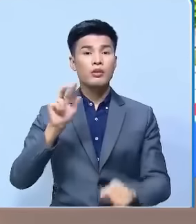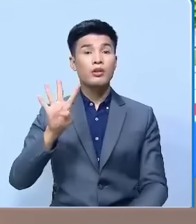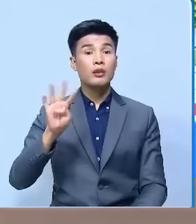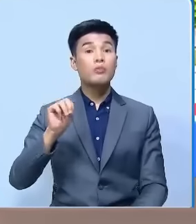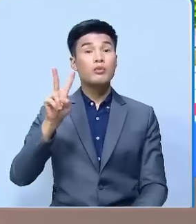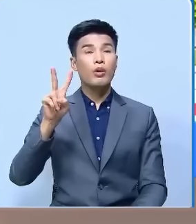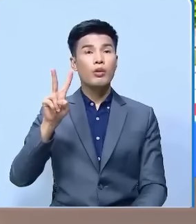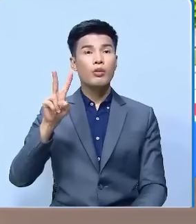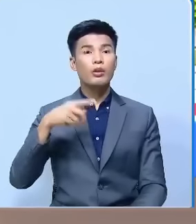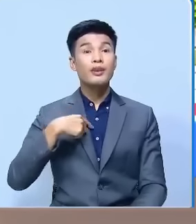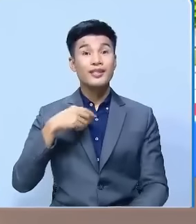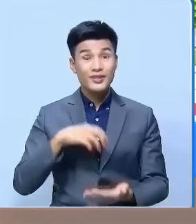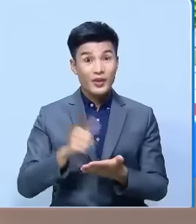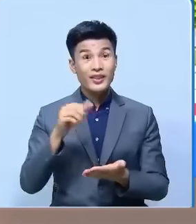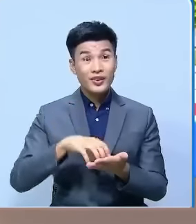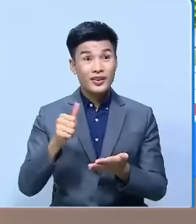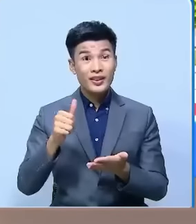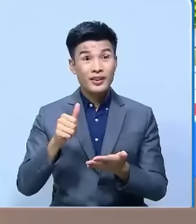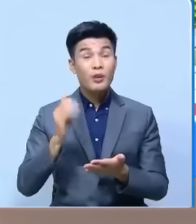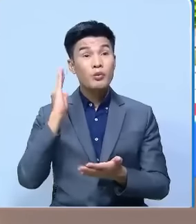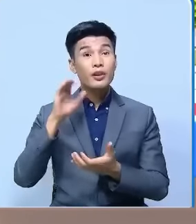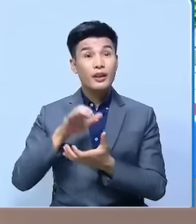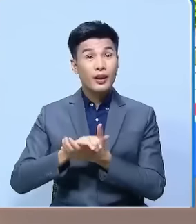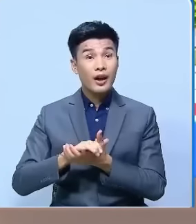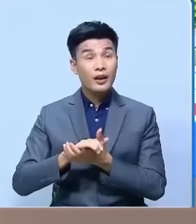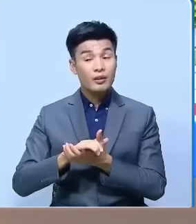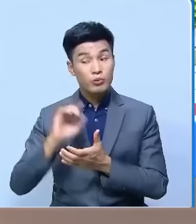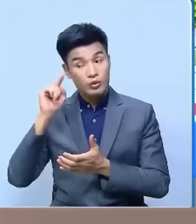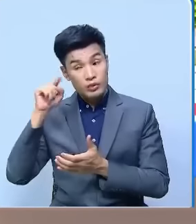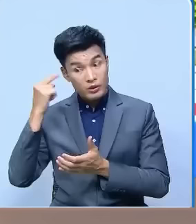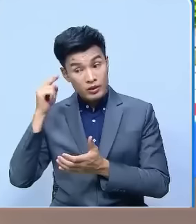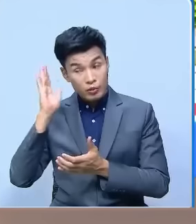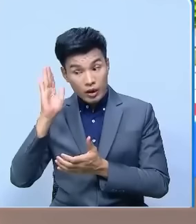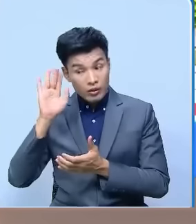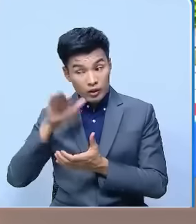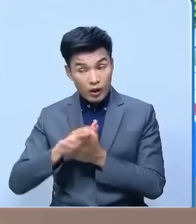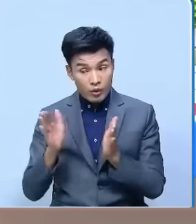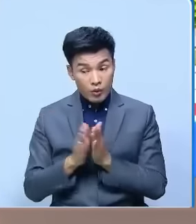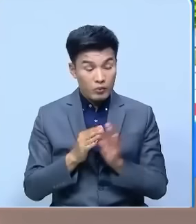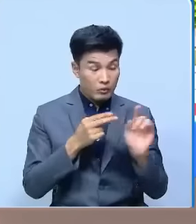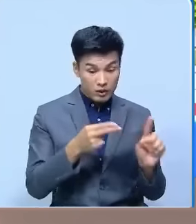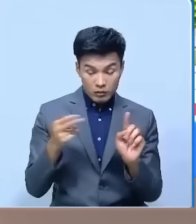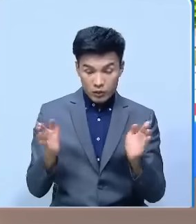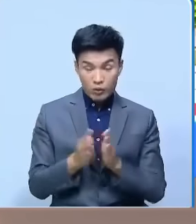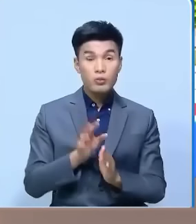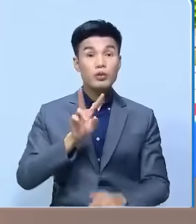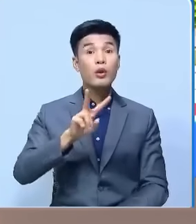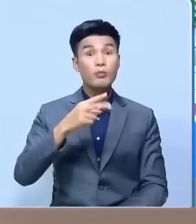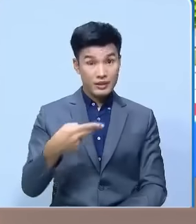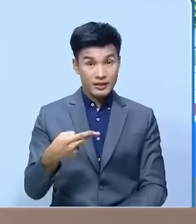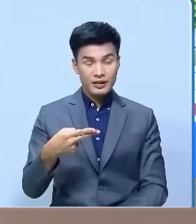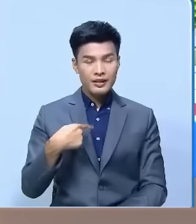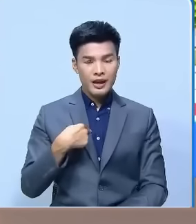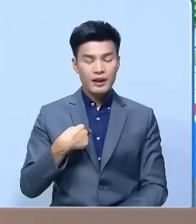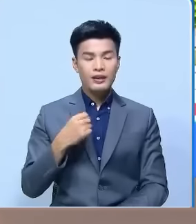ปีเหมือนกับจะโชคดีนะสามีภรรยาเนี่ยได้เงินมา 10,000บาท 2คนก็ได้20,000บาทใช่มั้ยตั้งใจว่าจะนำเงินนี้เนี่ยไป